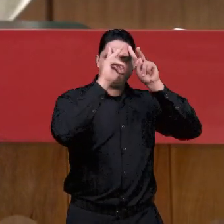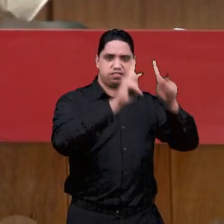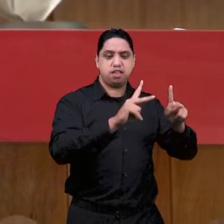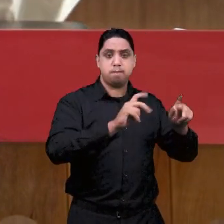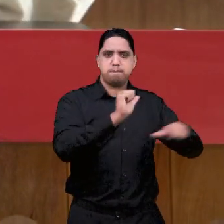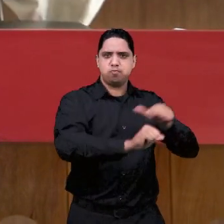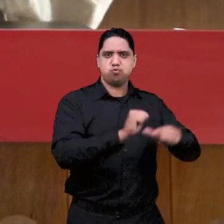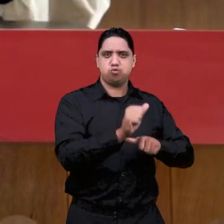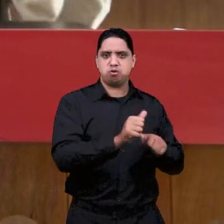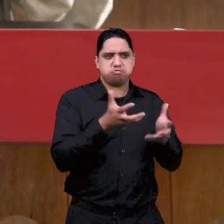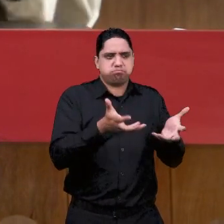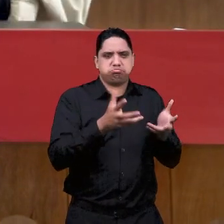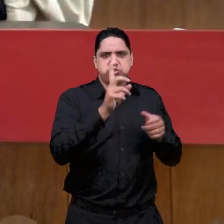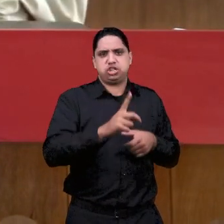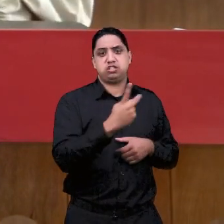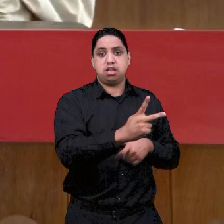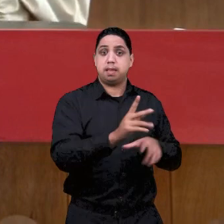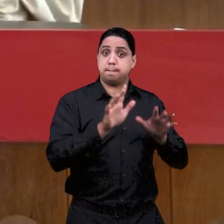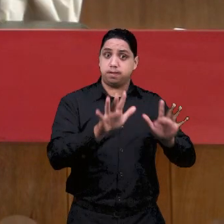nous avons une responsabilité.